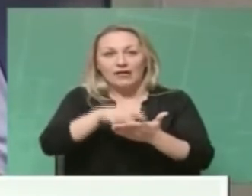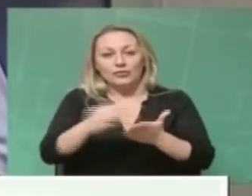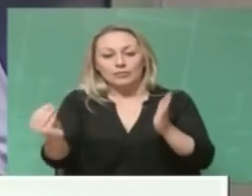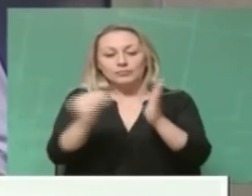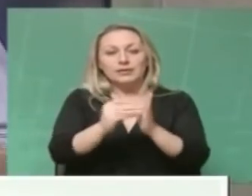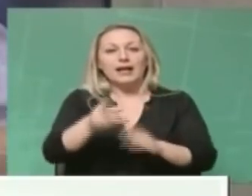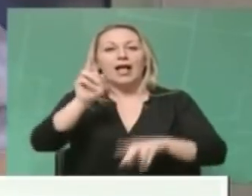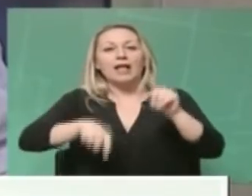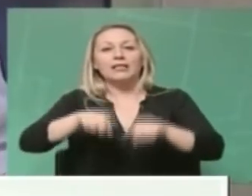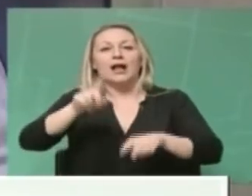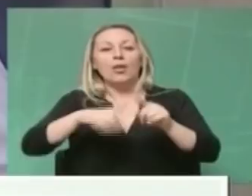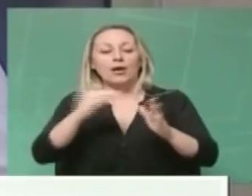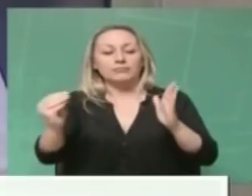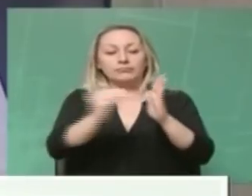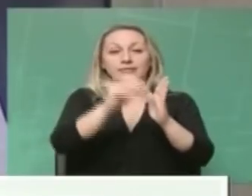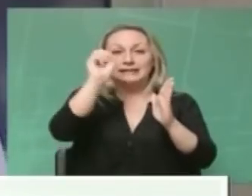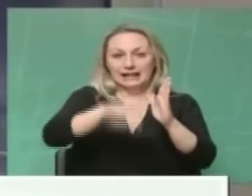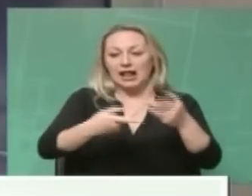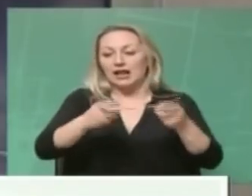των υφισταμένων δομών κτλ.